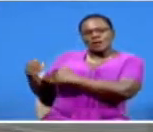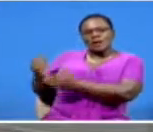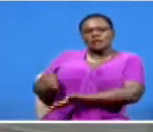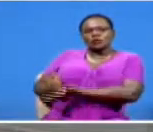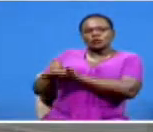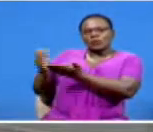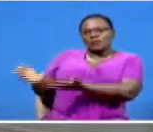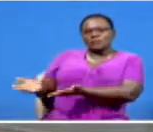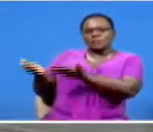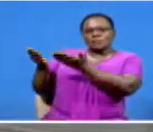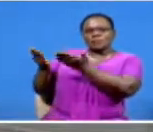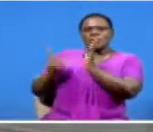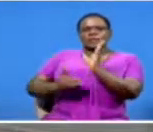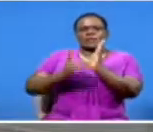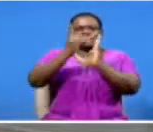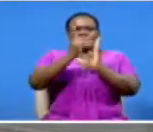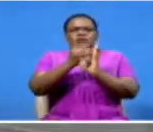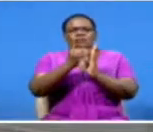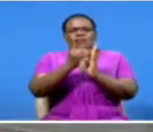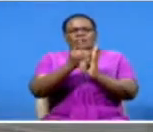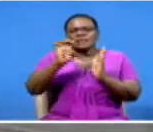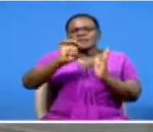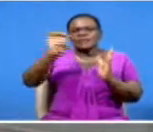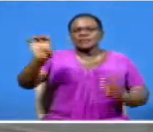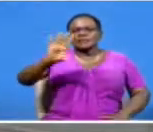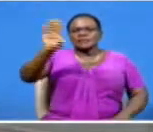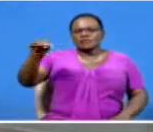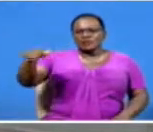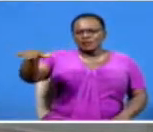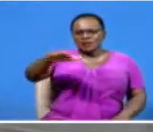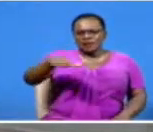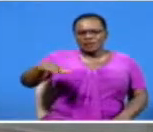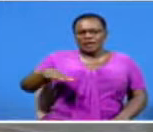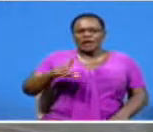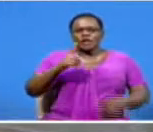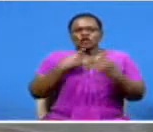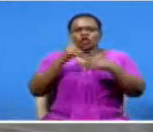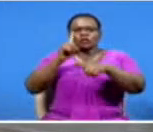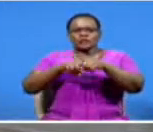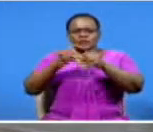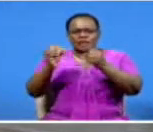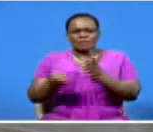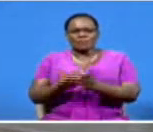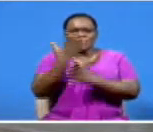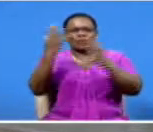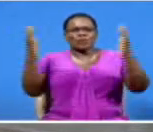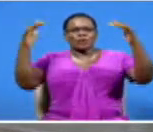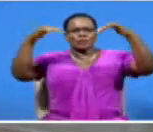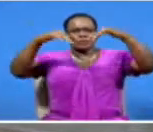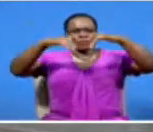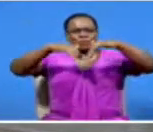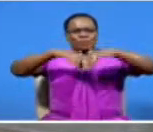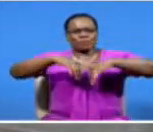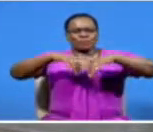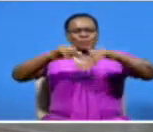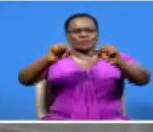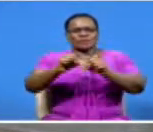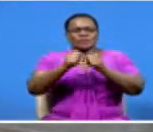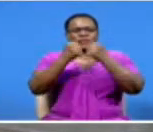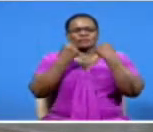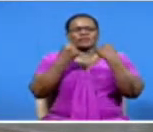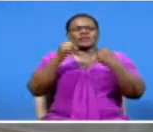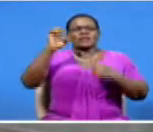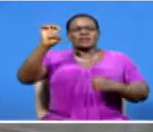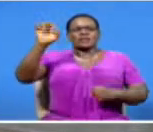kusaidia kuimarisha maendeleo katika ukanda wa Afrika Mashariki. Akizungumza wakati wa ufunguzi wa kongamano la usalama la jumuiya ya